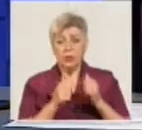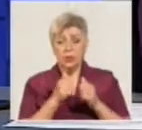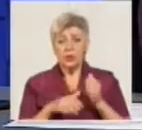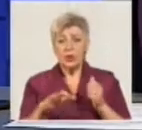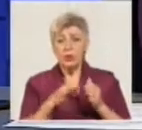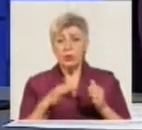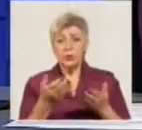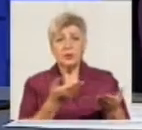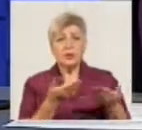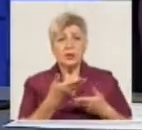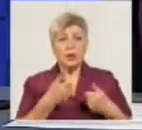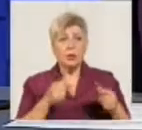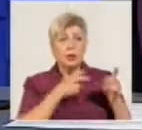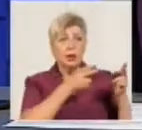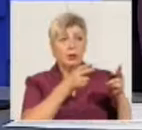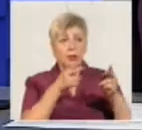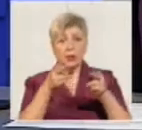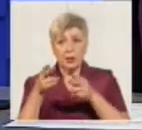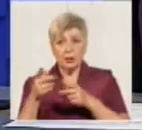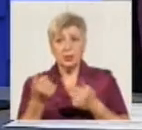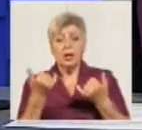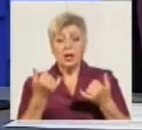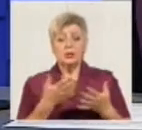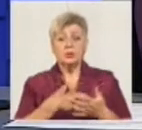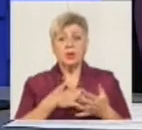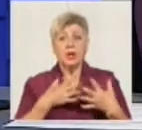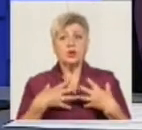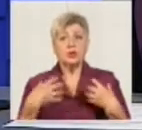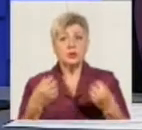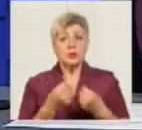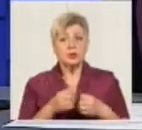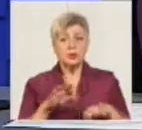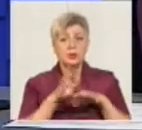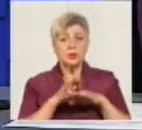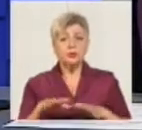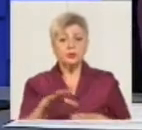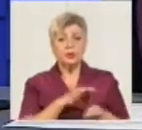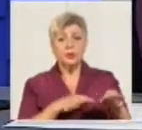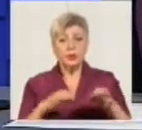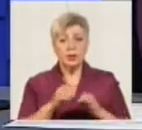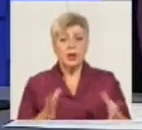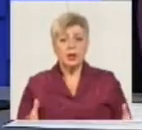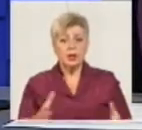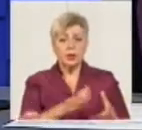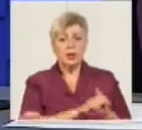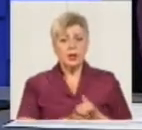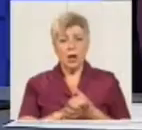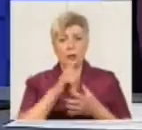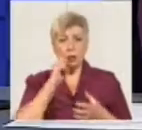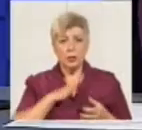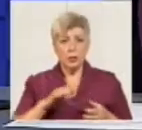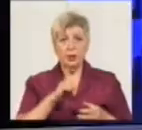де ми вже були, а сьогодні наша організація проводить проєкт «Єднаємо Україну», в кожній області є багатодітні родини, і не